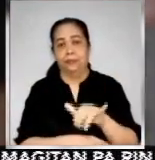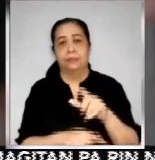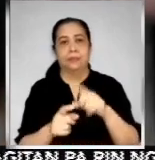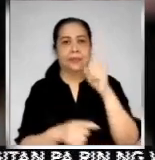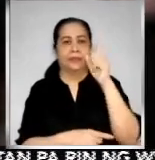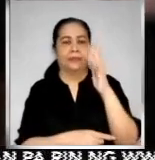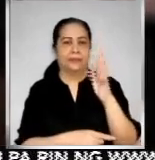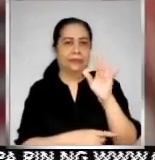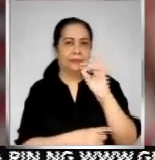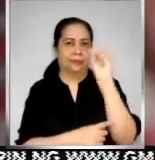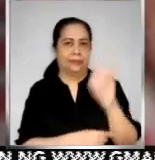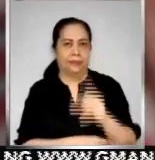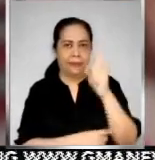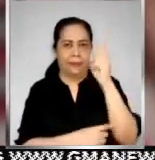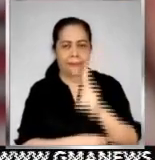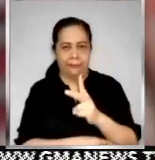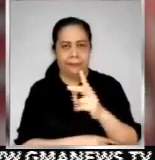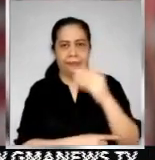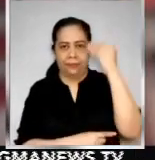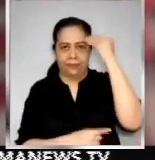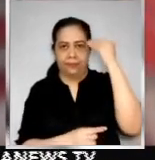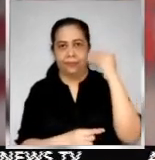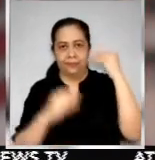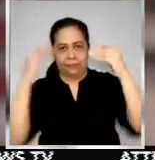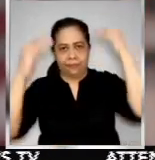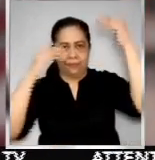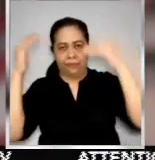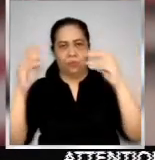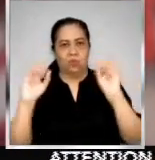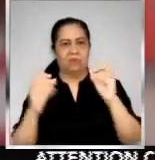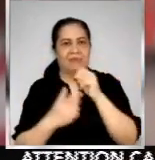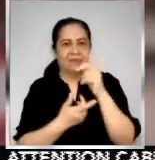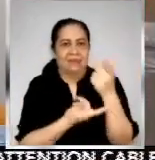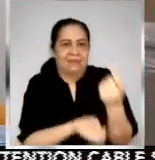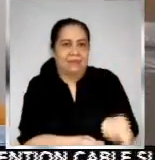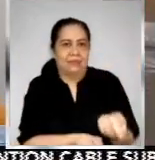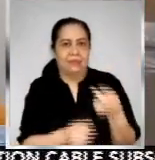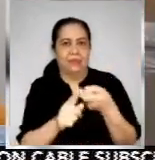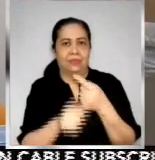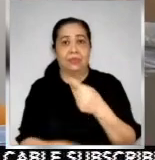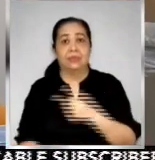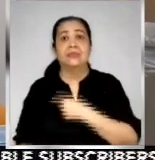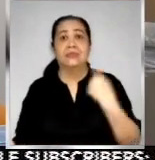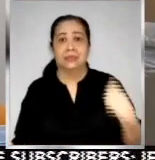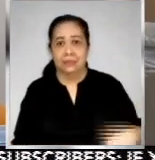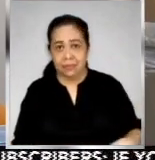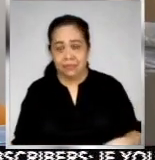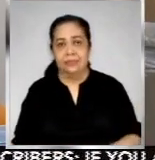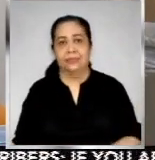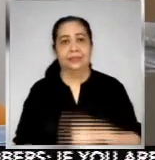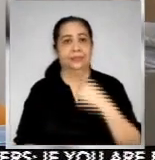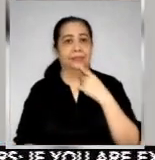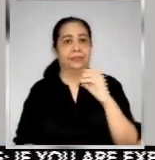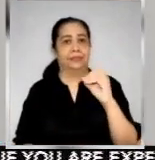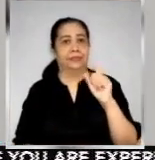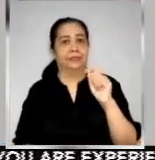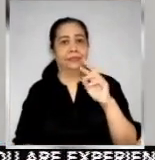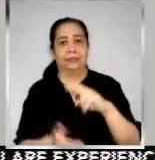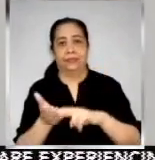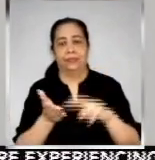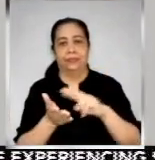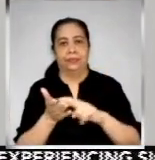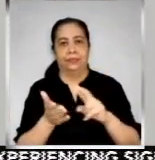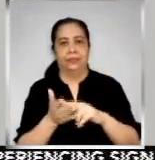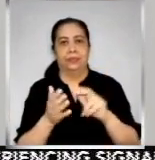58% ng adult Filipinos ang walang tiwala sa bakuna mula sa China. Ayon sa OCTA Research, magiging hamon ito